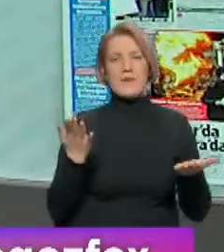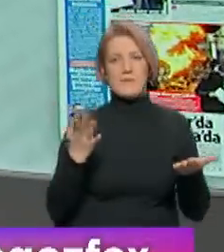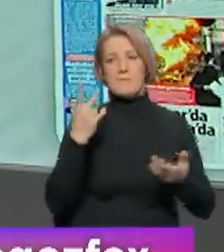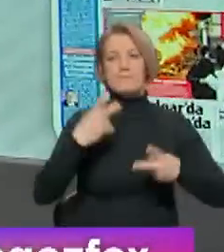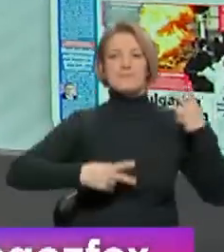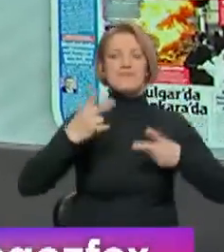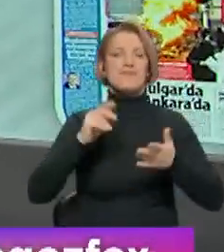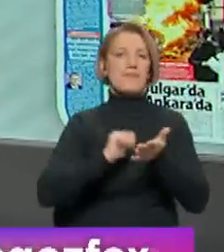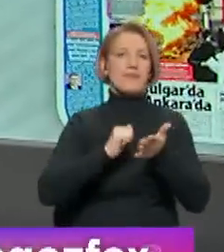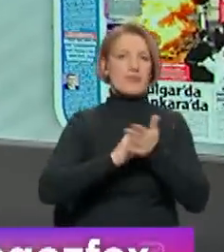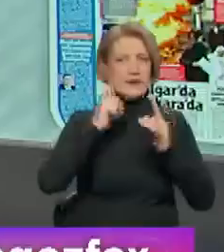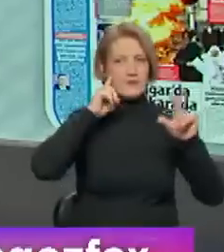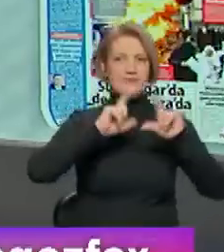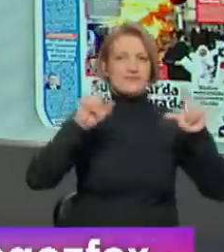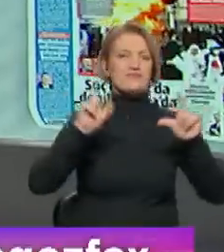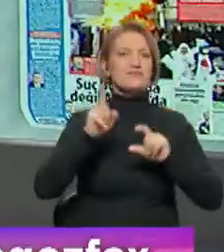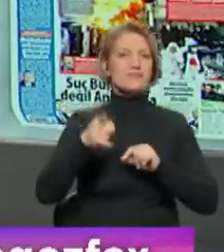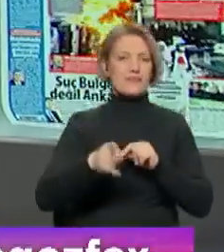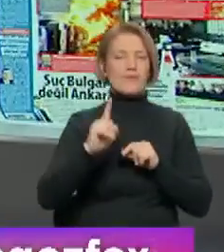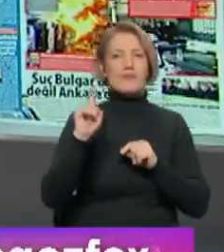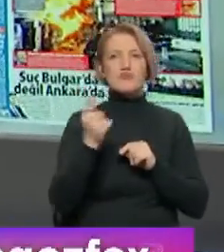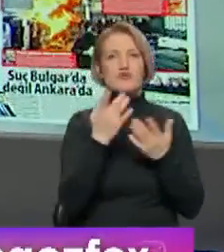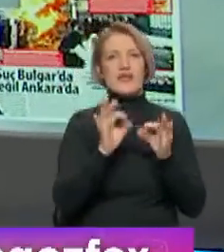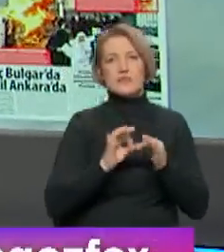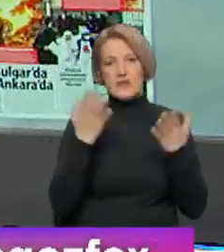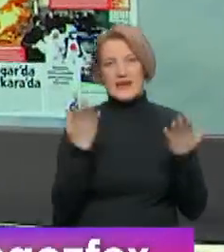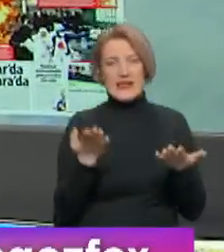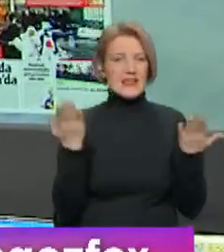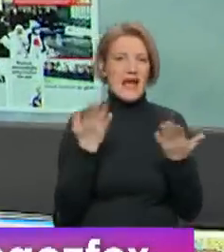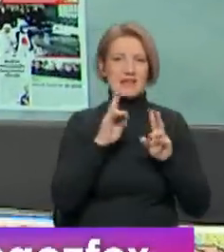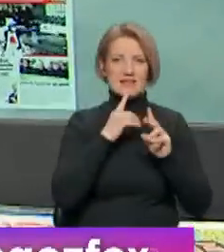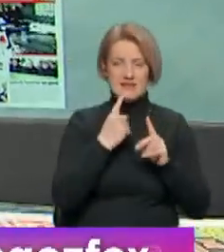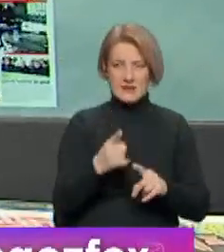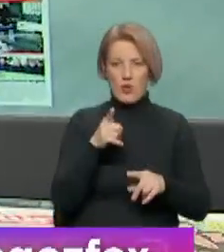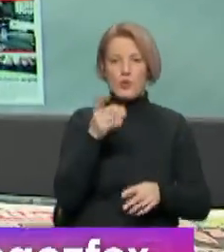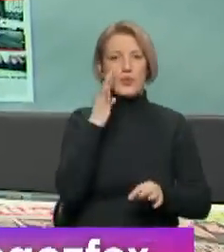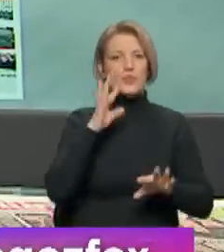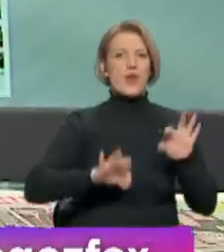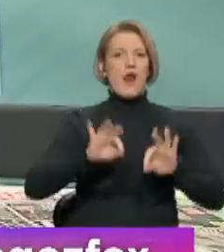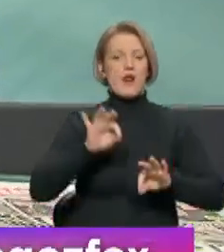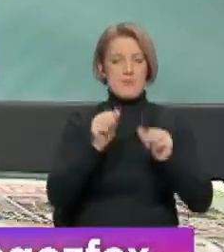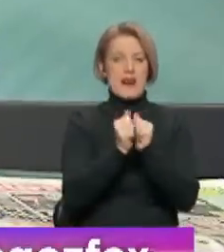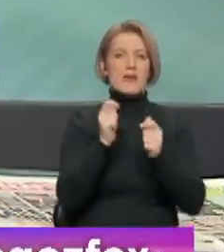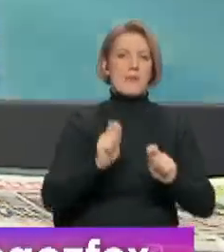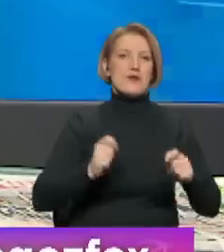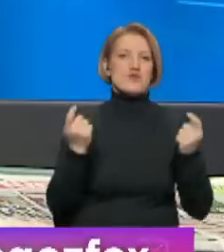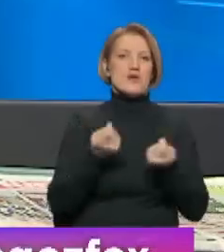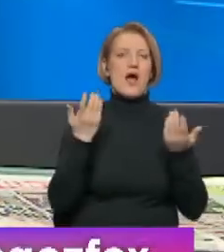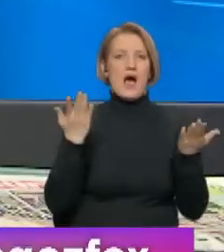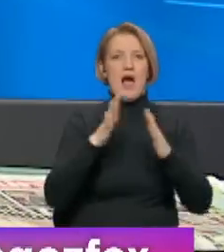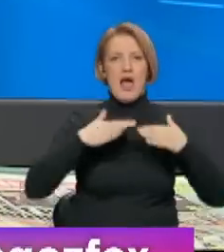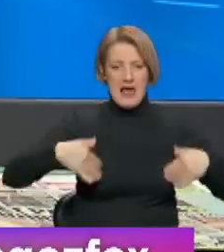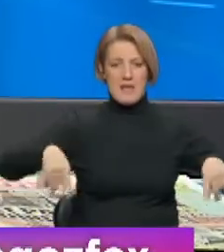bazı gazetelerin de manşetlerinde Müjde nedir Neye denilir onun değerlendirmesini birlikte yapmaya çalışıyoruz ama